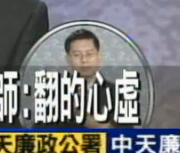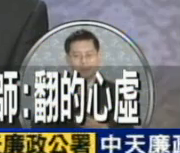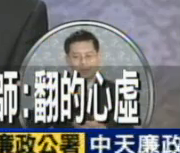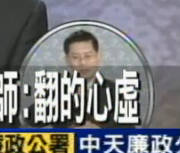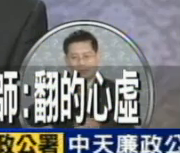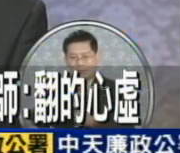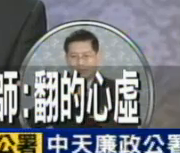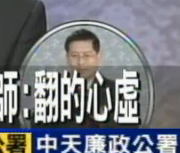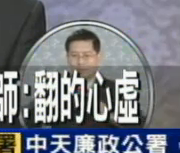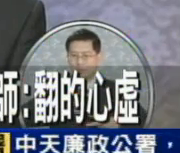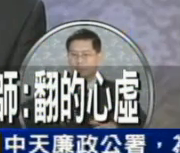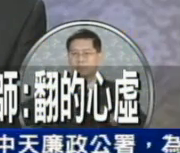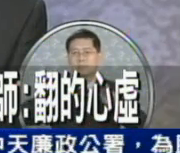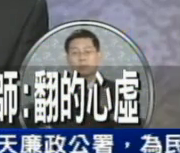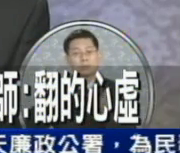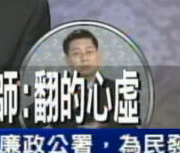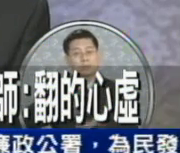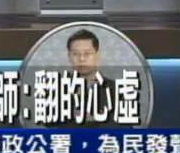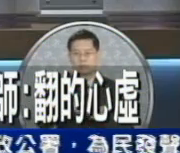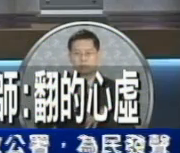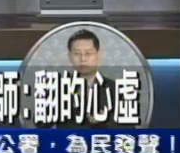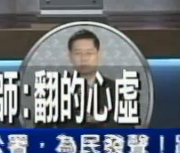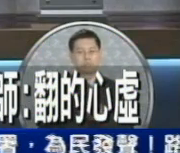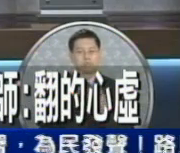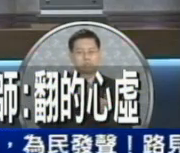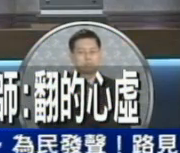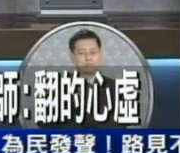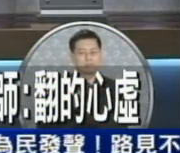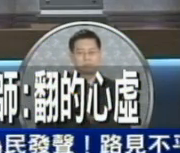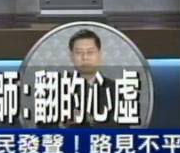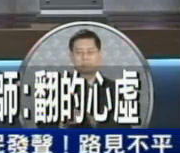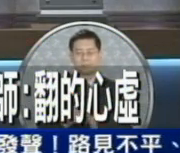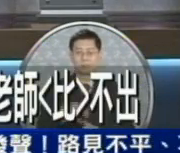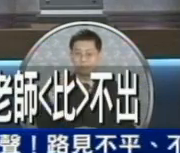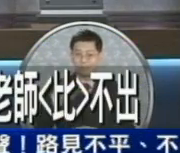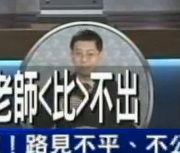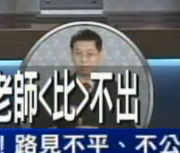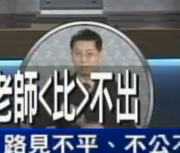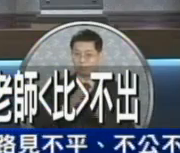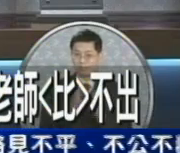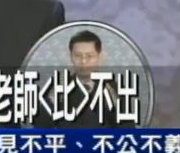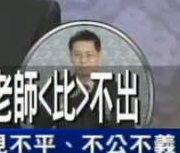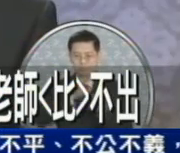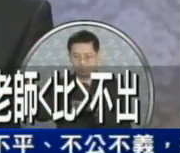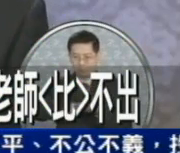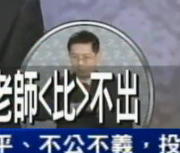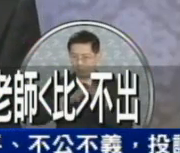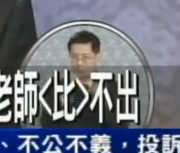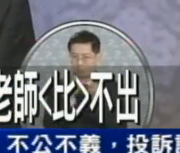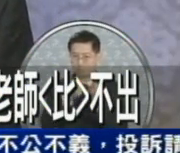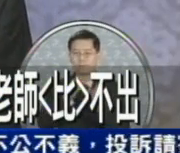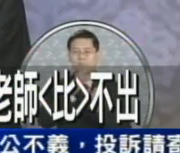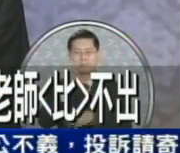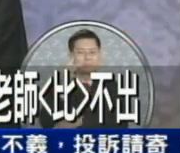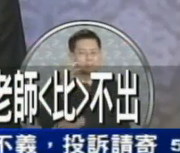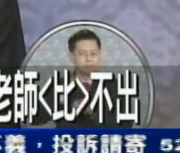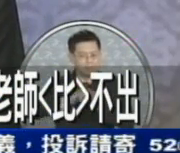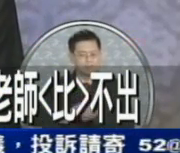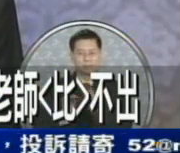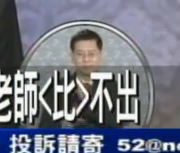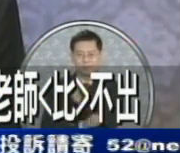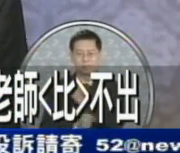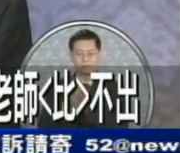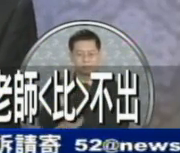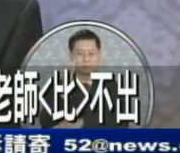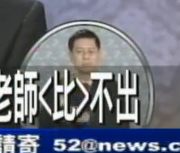文连专业的首语老师都甘拜下风林瑞雄这位政治素人另类表现格外吸睛虽然苦了首语老